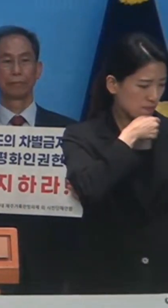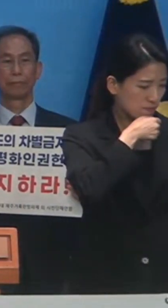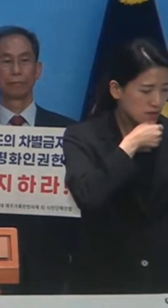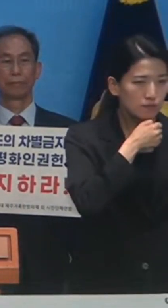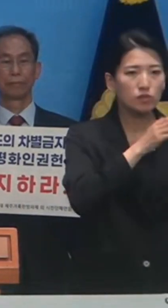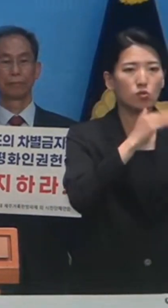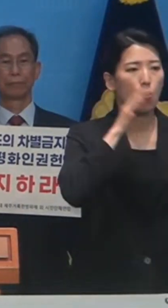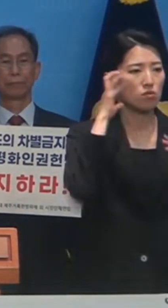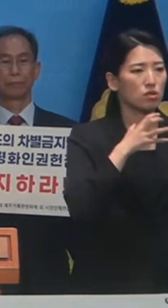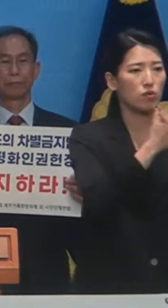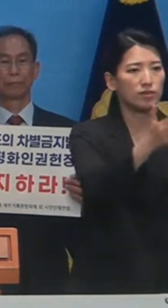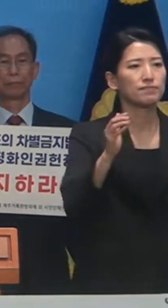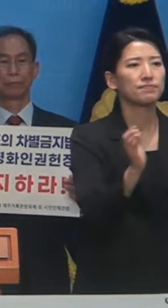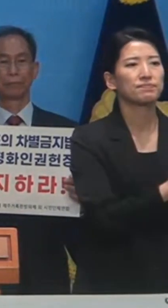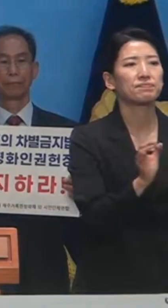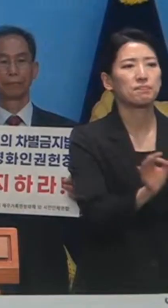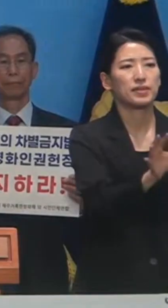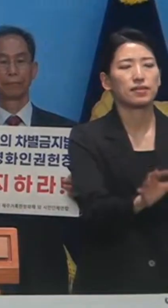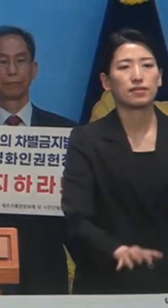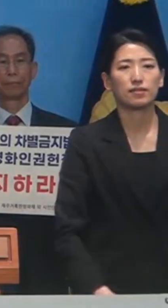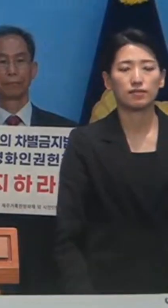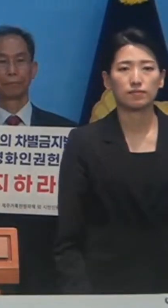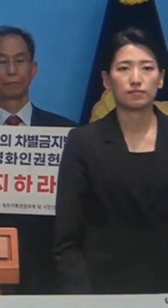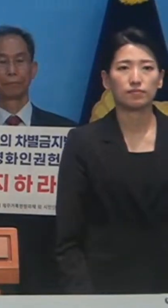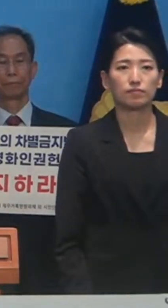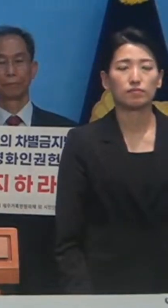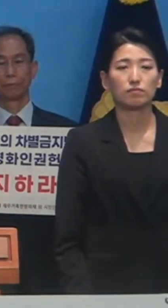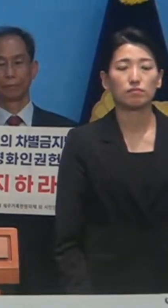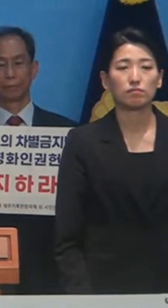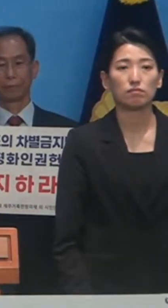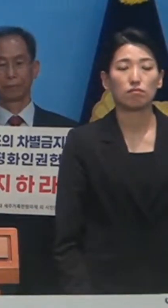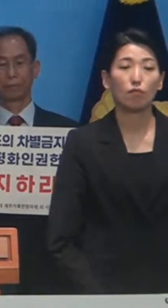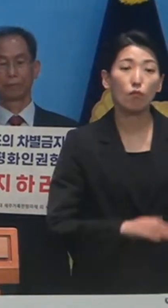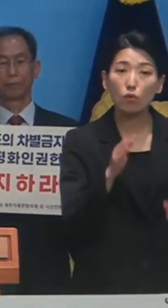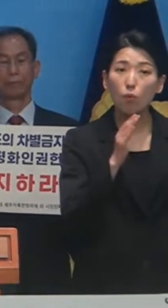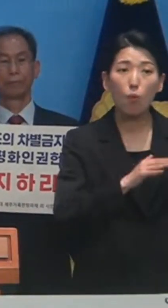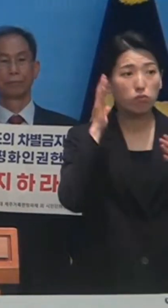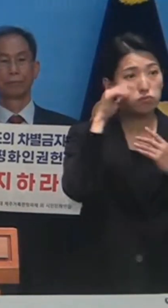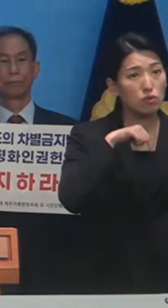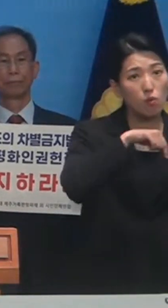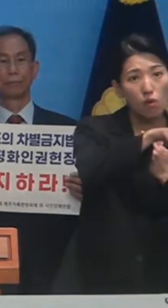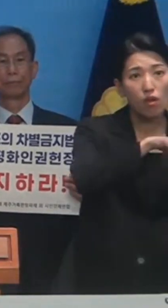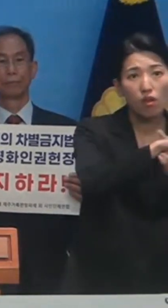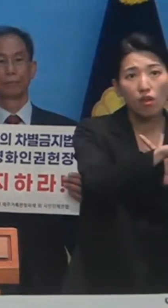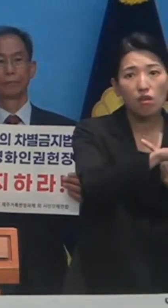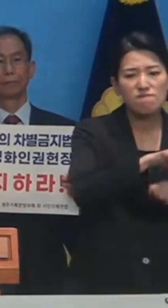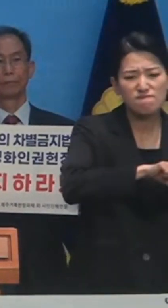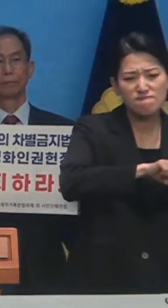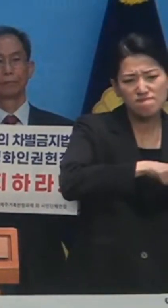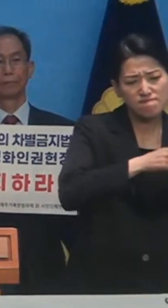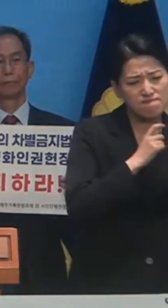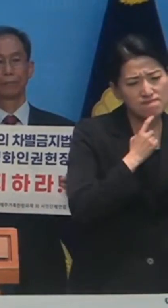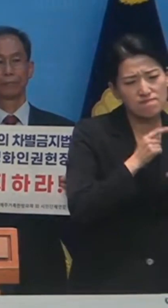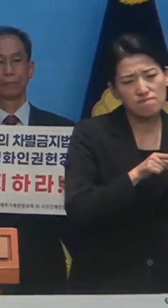그만 공청회를 마치겠습니다 하고 끝냈습니다. 공청회를 강제적으로 강행한 것입니다.